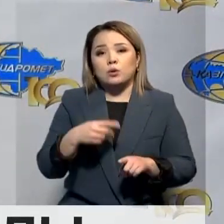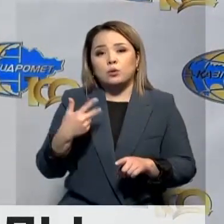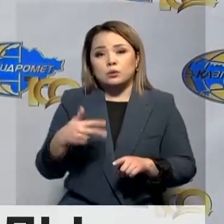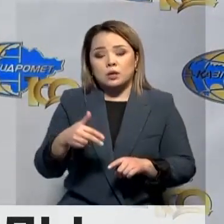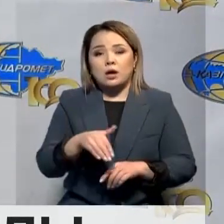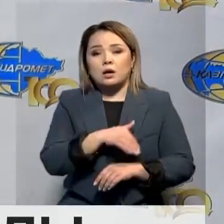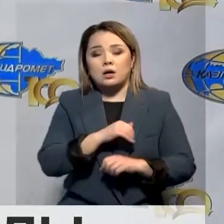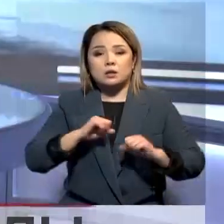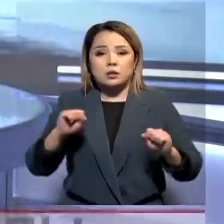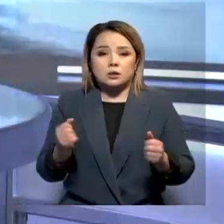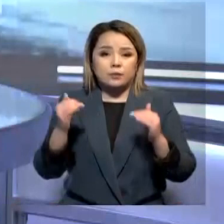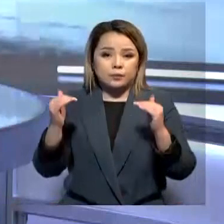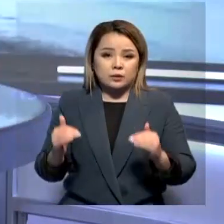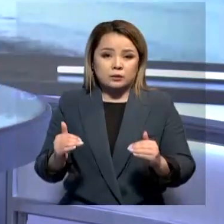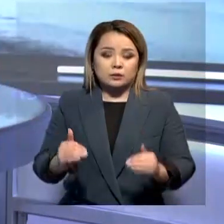аяз.